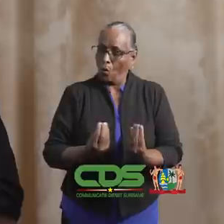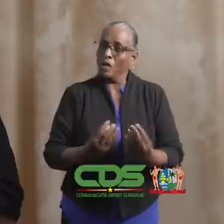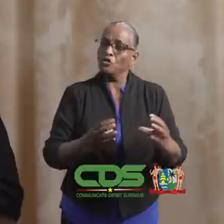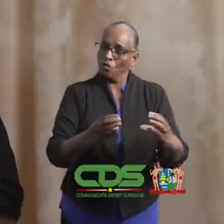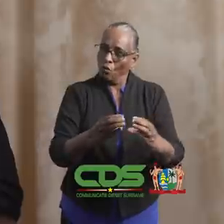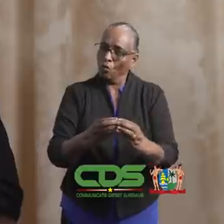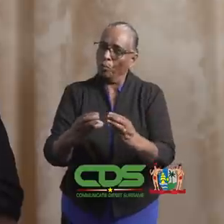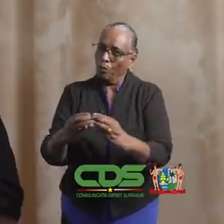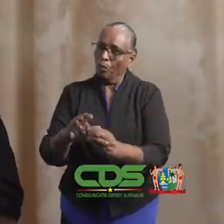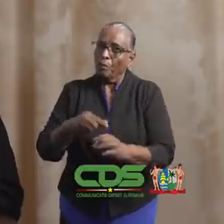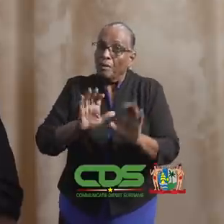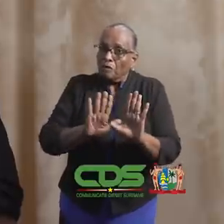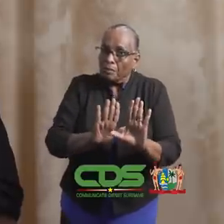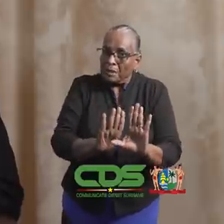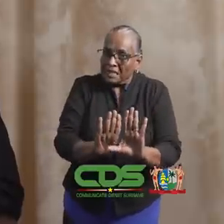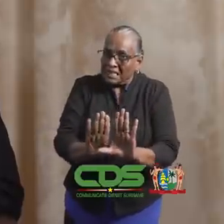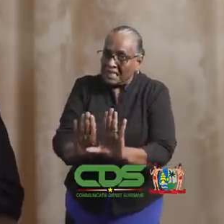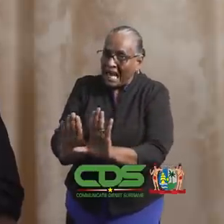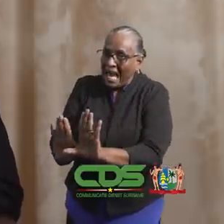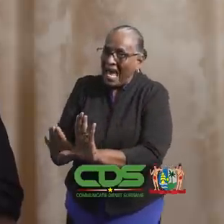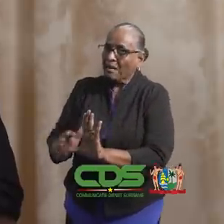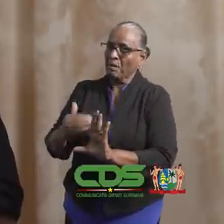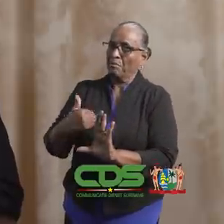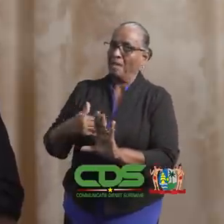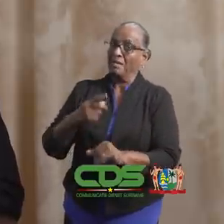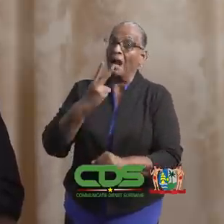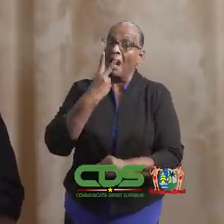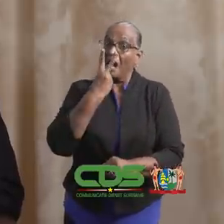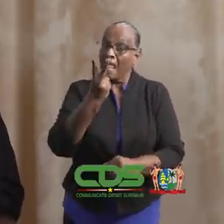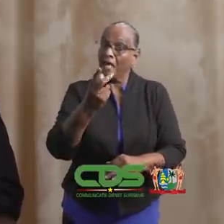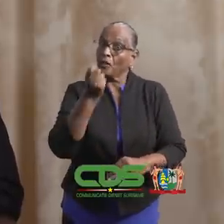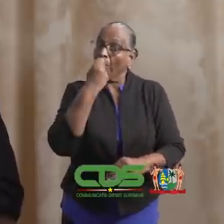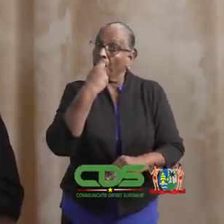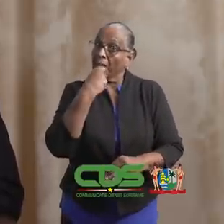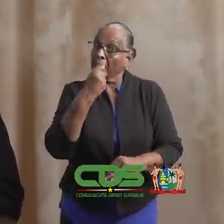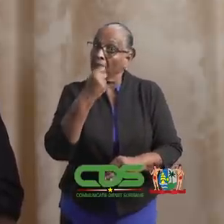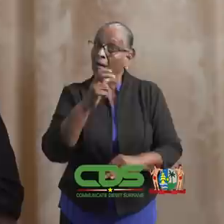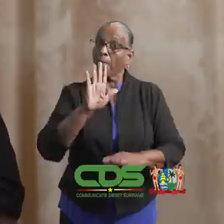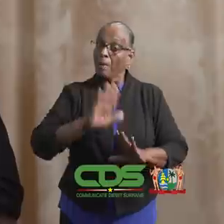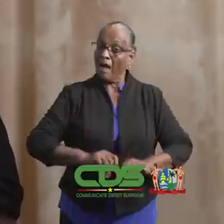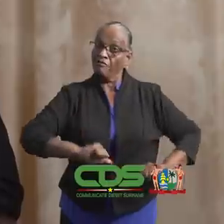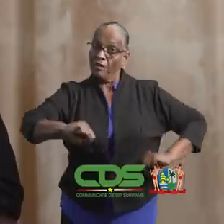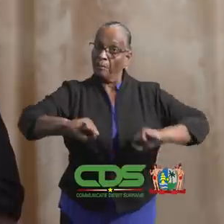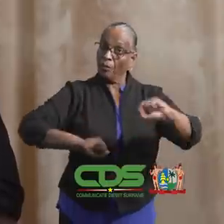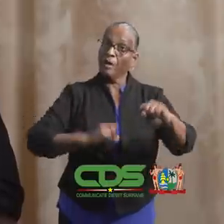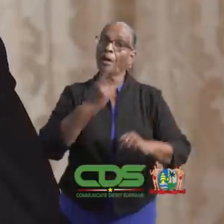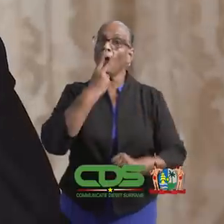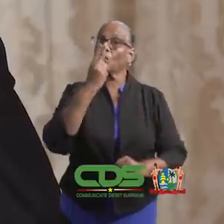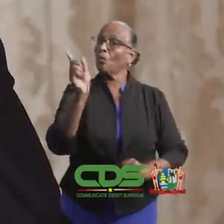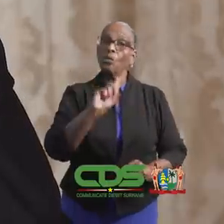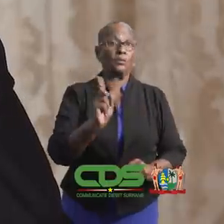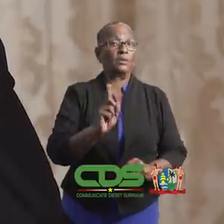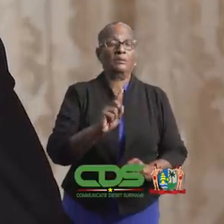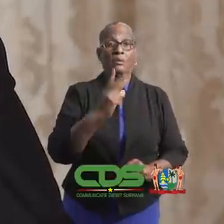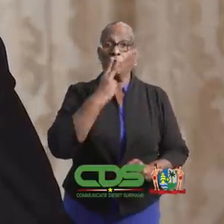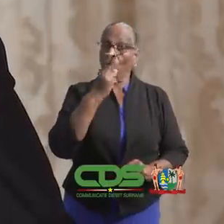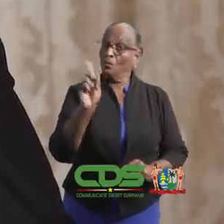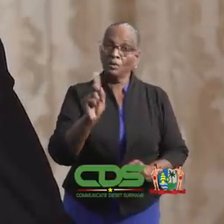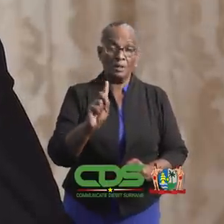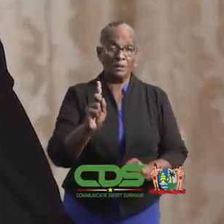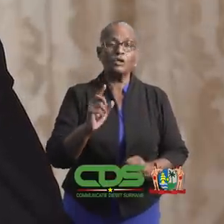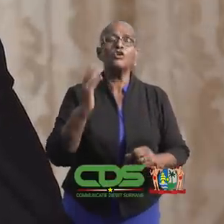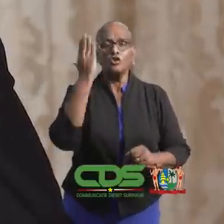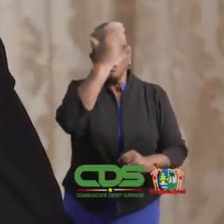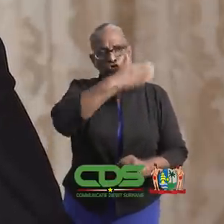meer moeten gaan beschermen. Let op uw voeding, blijf bewegen en rook niet. Suriname